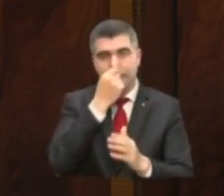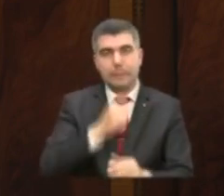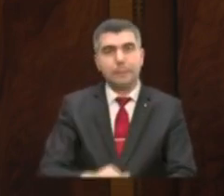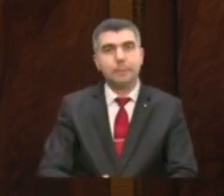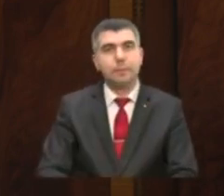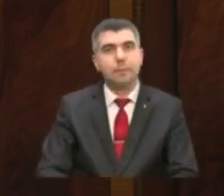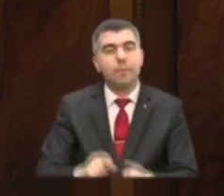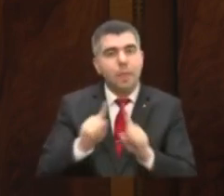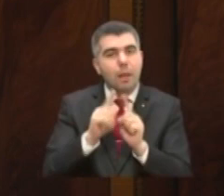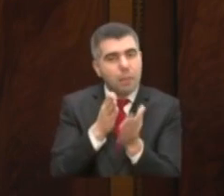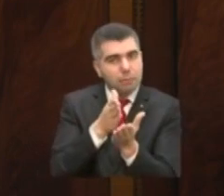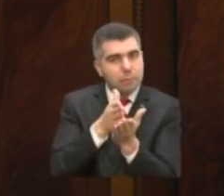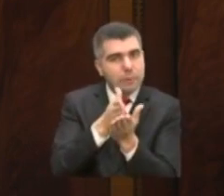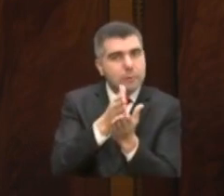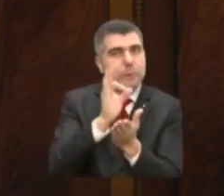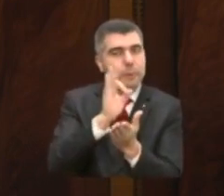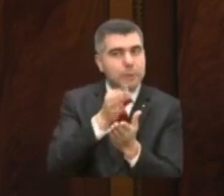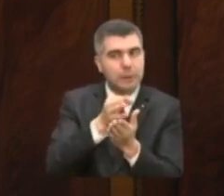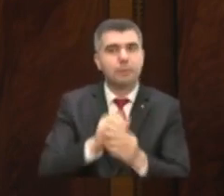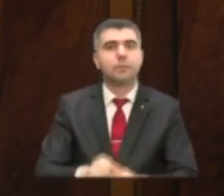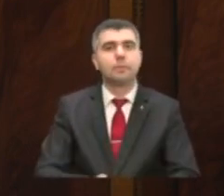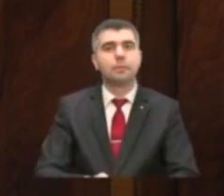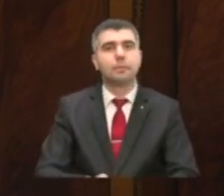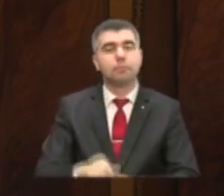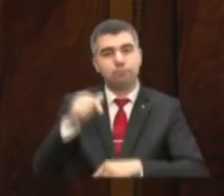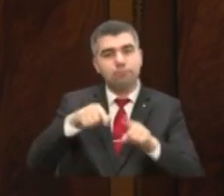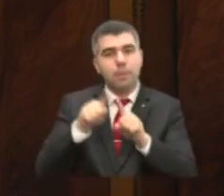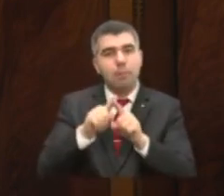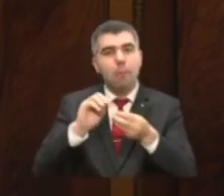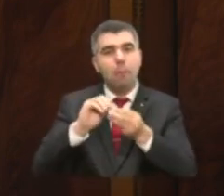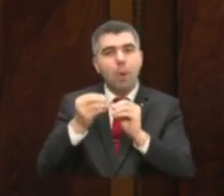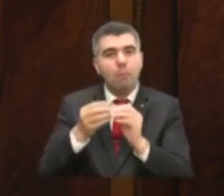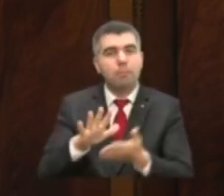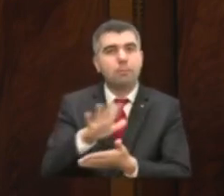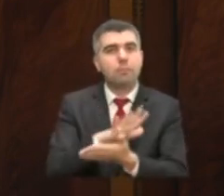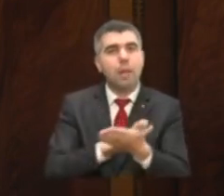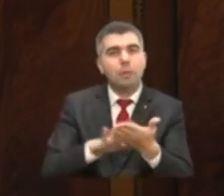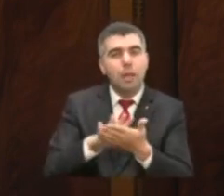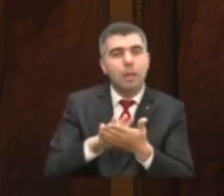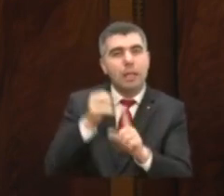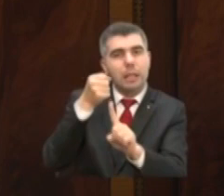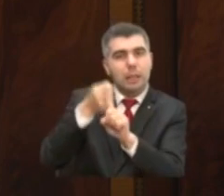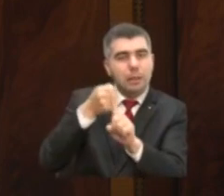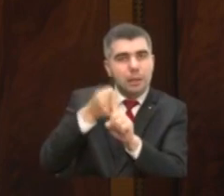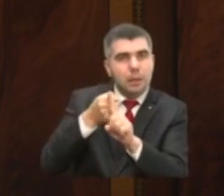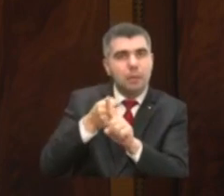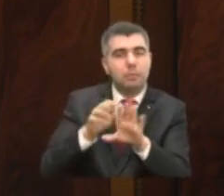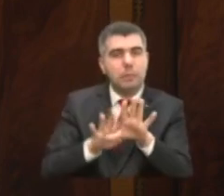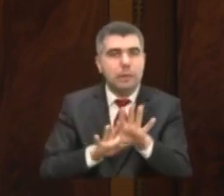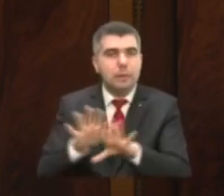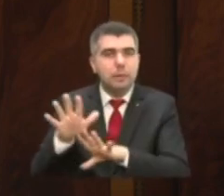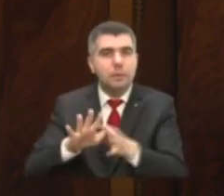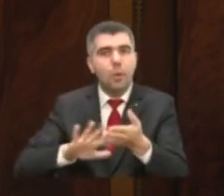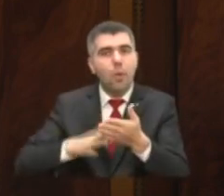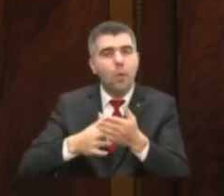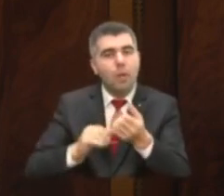وأننا في سكة الصواب، خاصة الإشكال عند اليوم خاصنا نشتغلوا في التدبير الجيد والحكامة